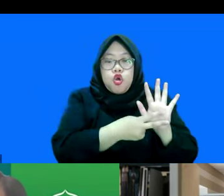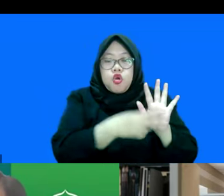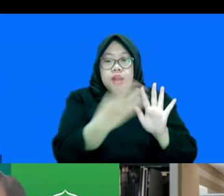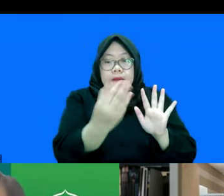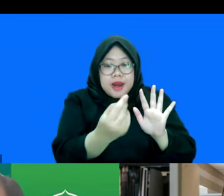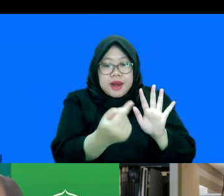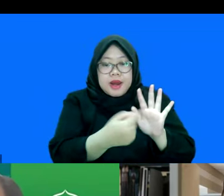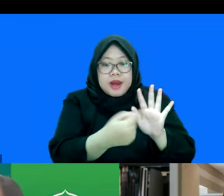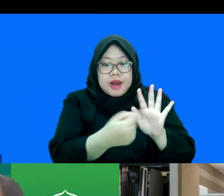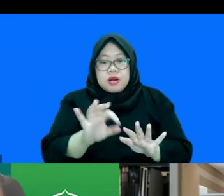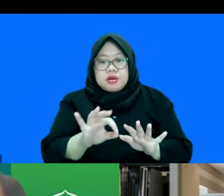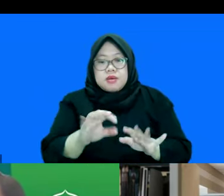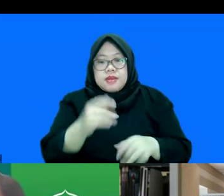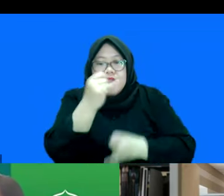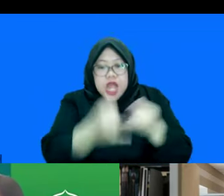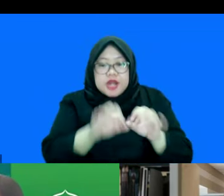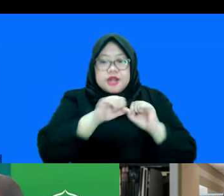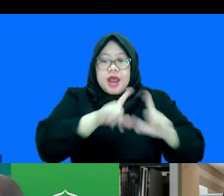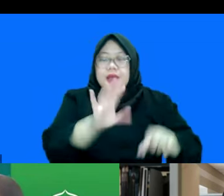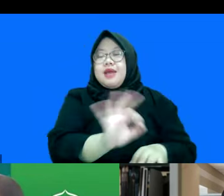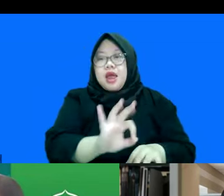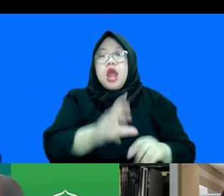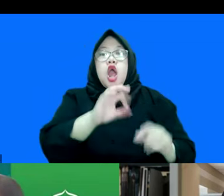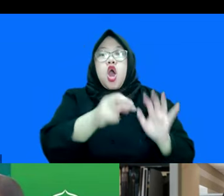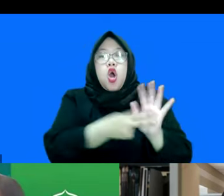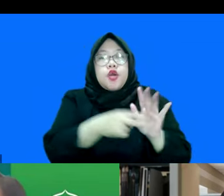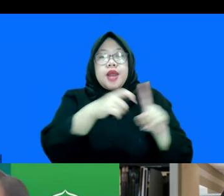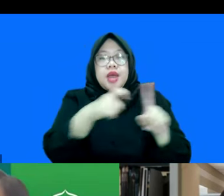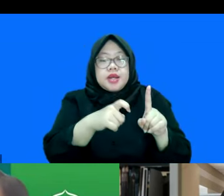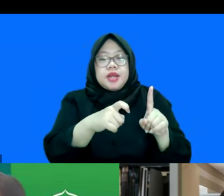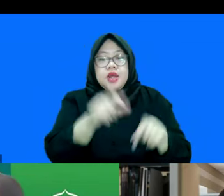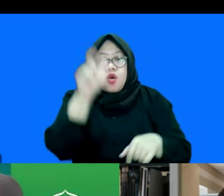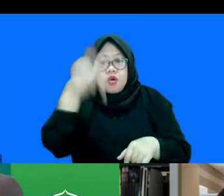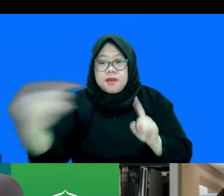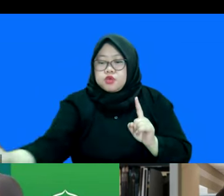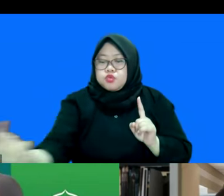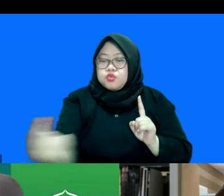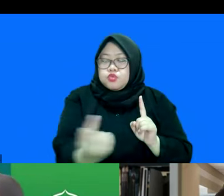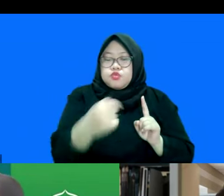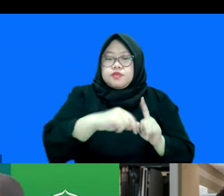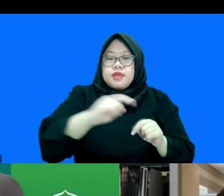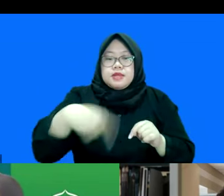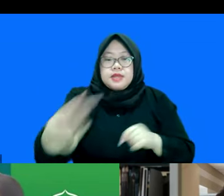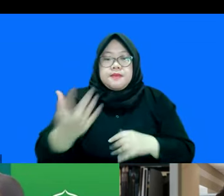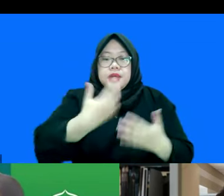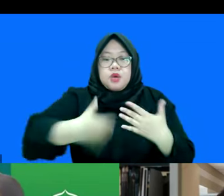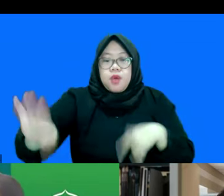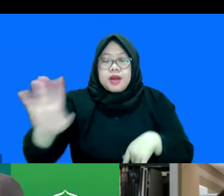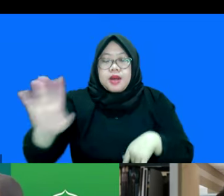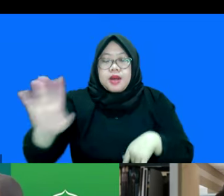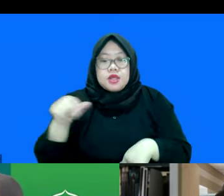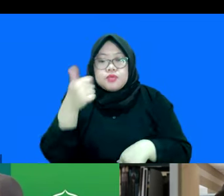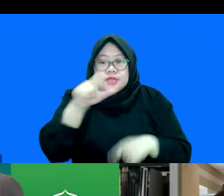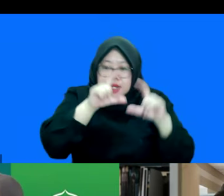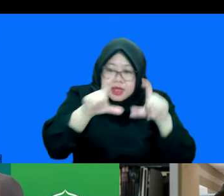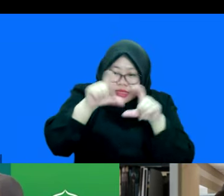selesai tanda tangan baru dinyalain. Nyalain dari orang yang masuk ruangan sampai keluar ruangan. Di situ kita bisa lihat dia